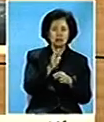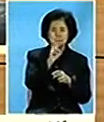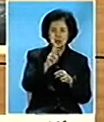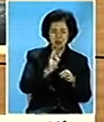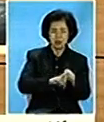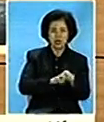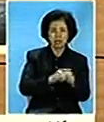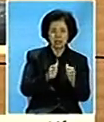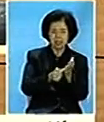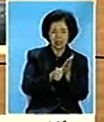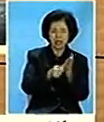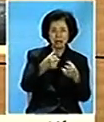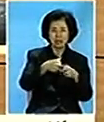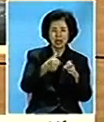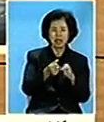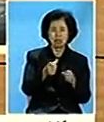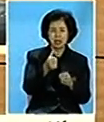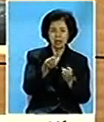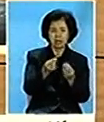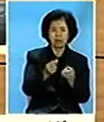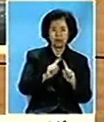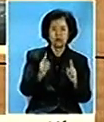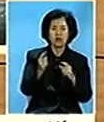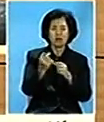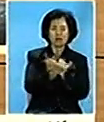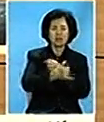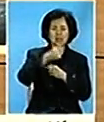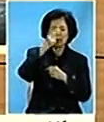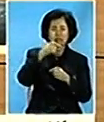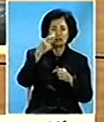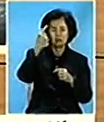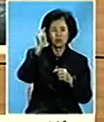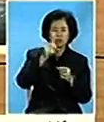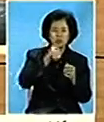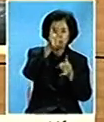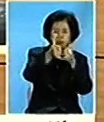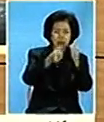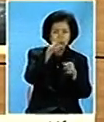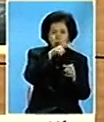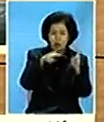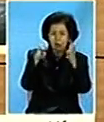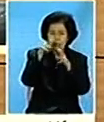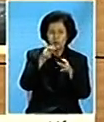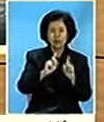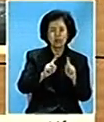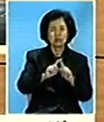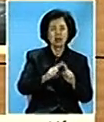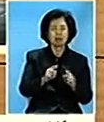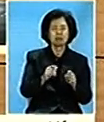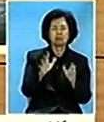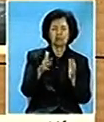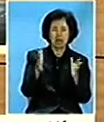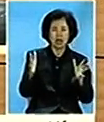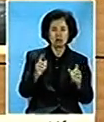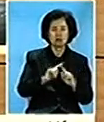ในการที่จะมาแก้ปัญหาได้อย่างรวดเร็วแต่เมืองไทยเราครับไม่ทราบว่าไปดูงานมาจากหลายหน่วยงานทุกหน่วยงานไปกันมาเต็มไปหมดผ